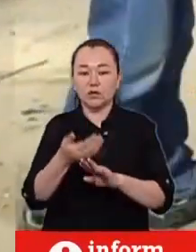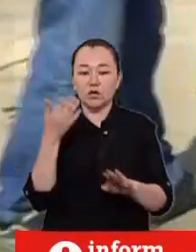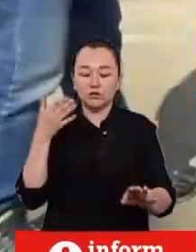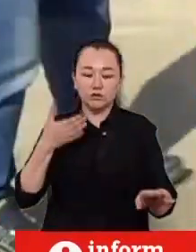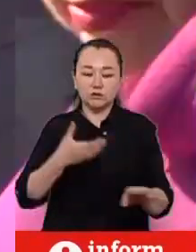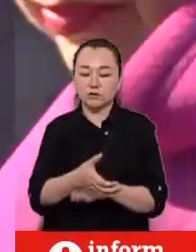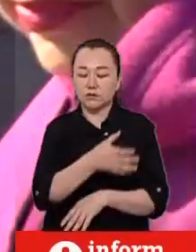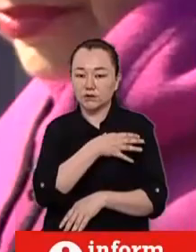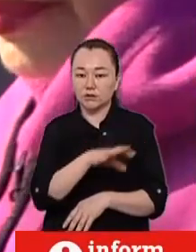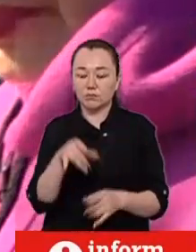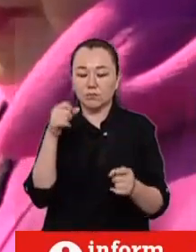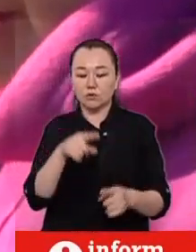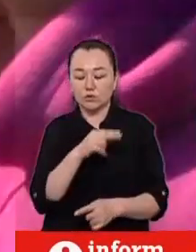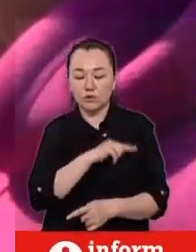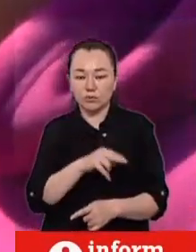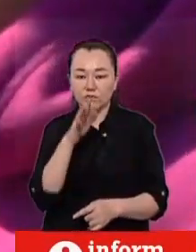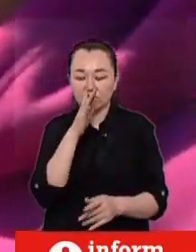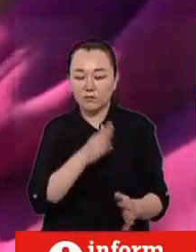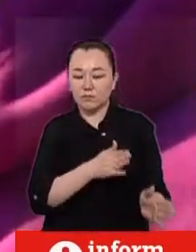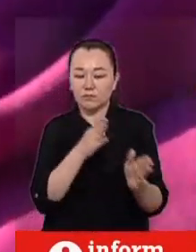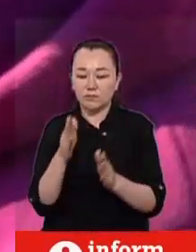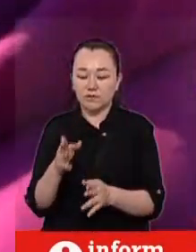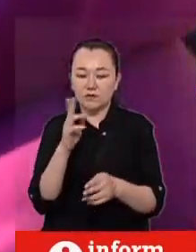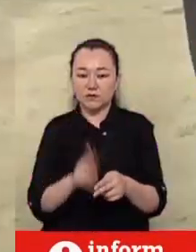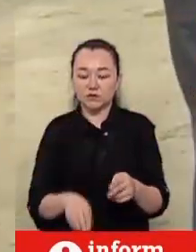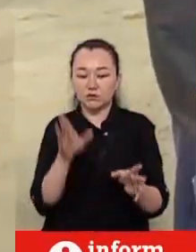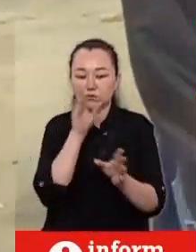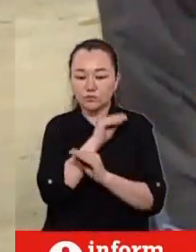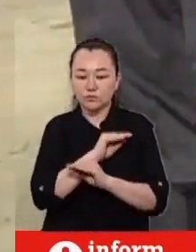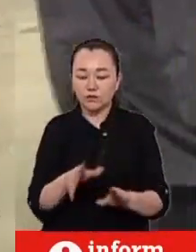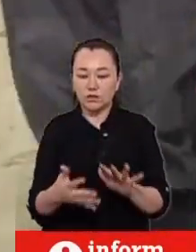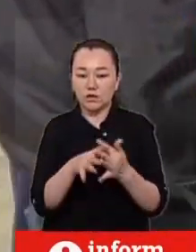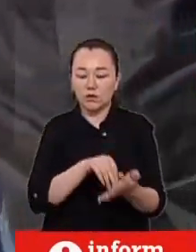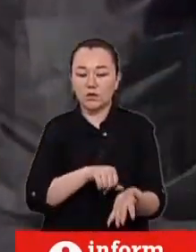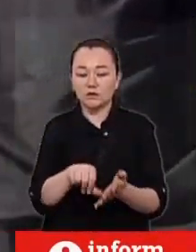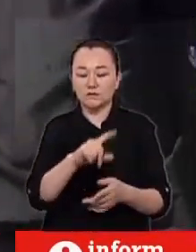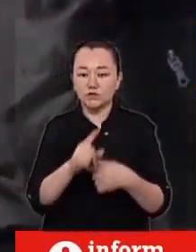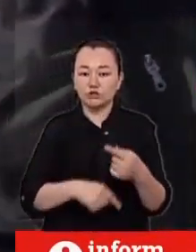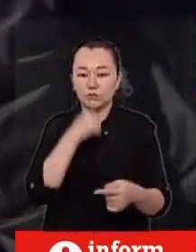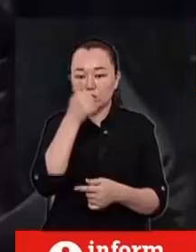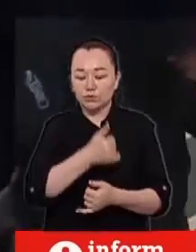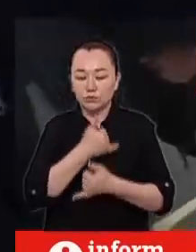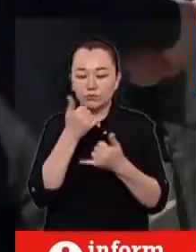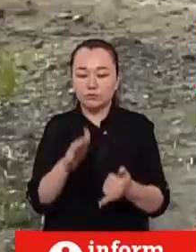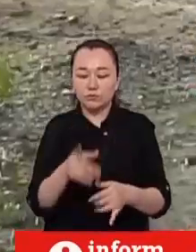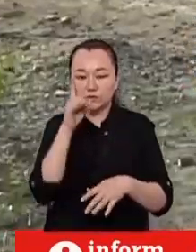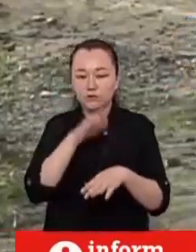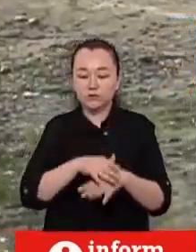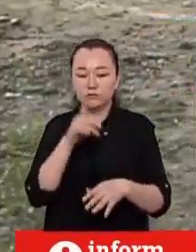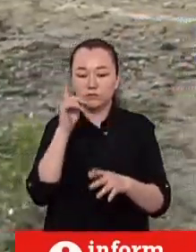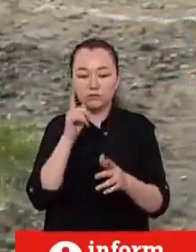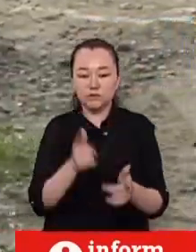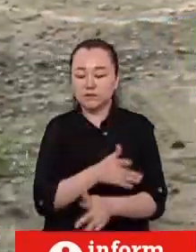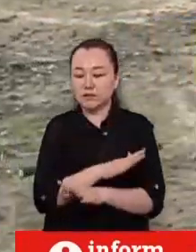екен. Сәйкесінше жұмыстарды белгіленген уақытқа дейін бітіре алмаған. Алайда ауылға асфальтты келер жылға дейін төсеп беремін дегеніме әкімдік көнбеді деп